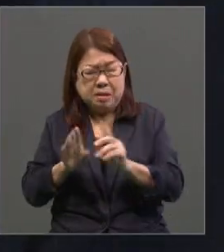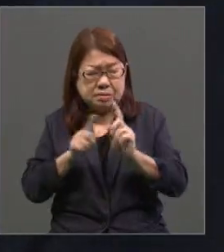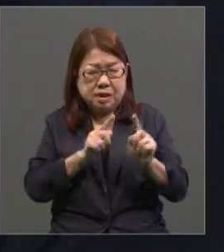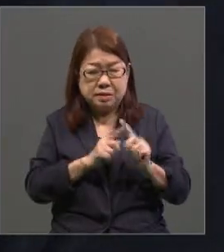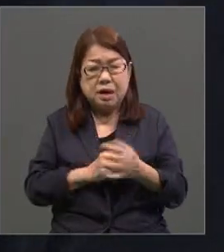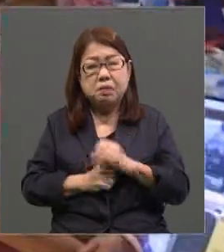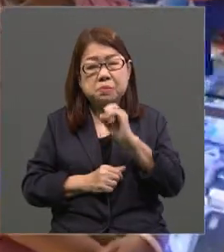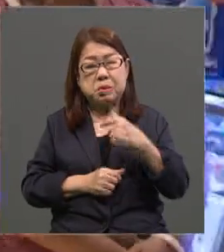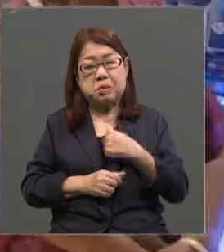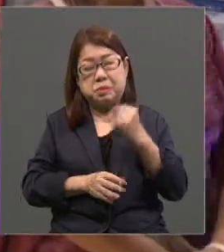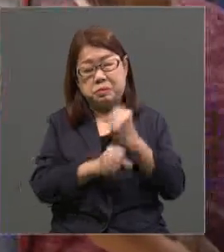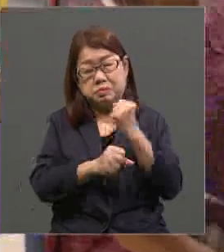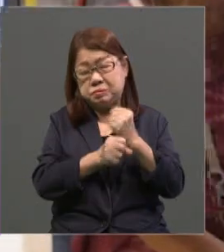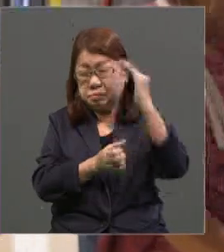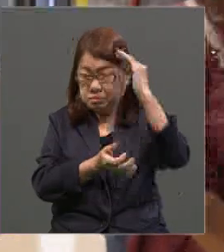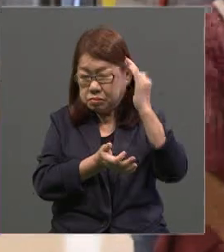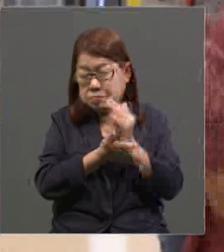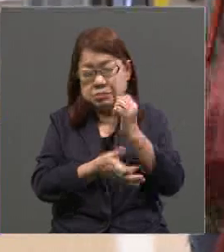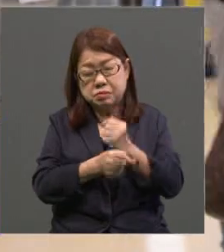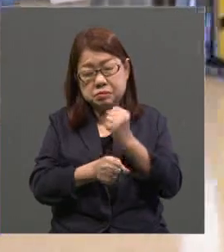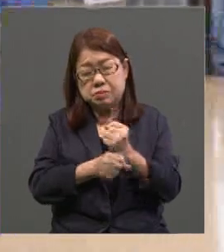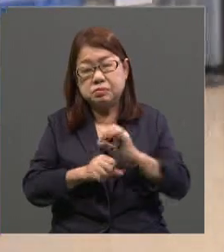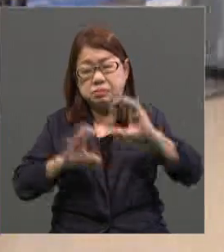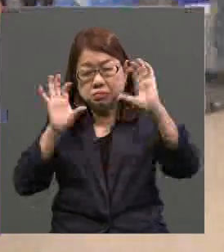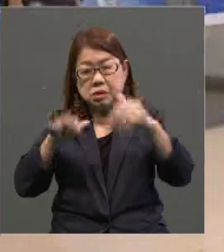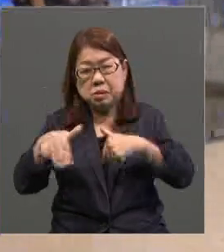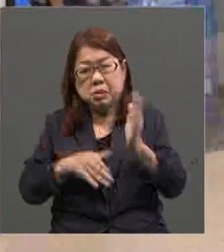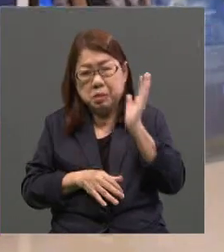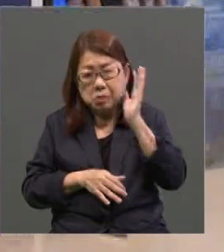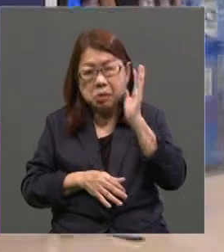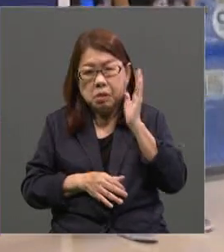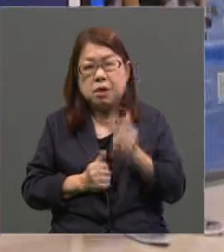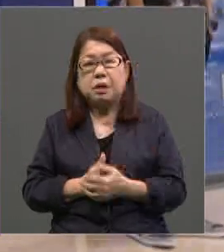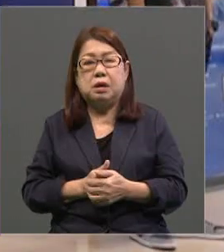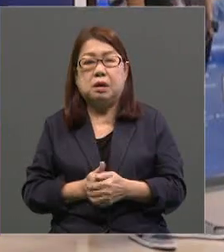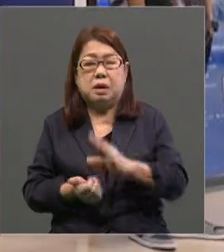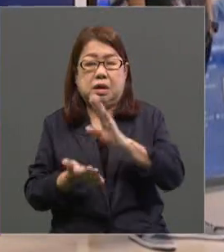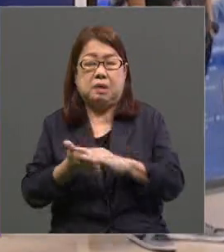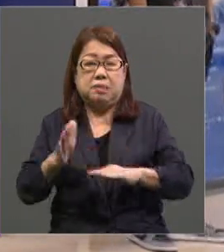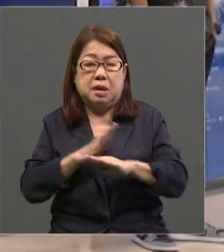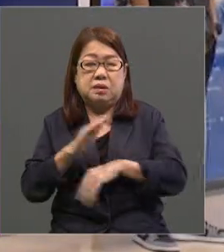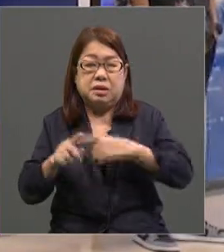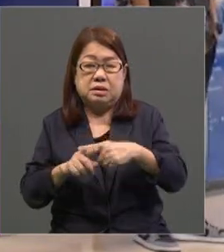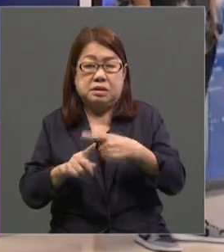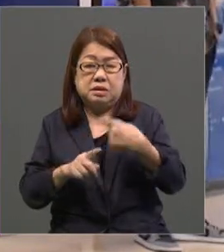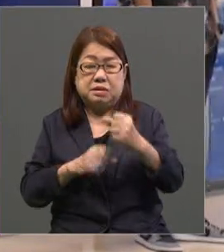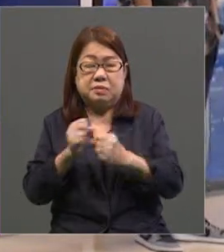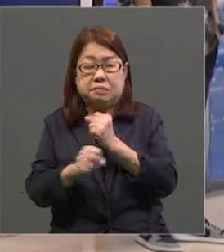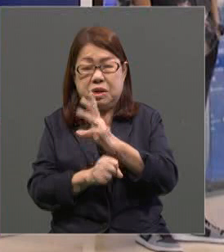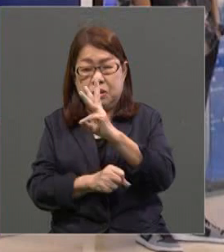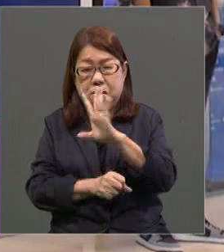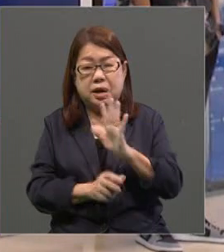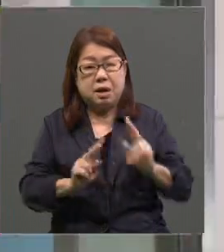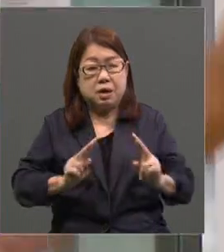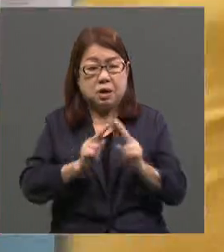ะการอ้างเป็นเจ้าหน้าที่ของรัฐก็เลยทำให้ประชาชนหลงเชื่อข้อมูลใน10เดือนแรกของปี2565จากกระทรวงดิจิ